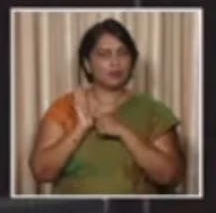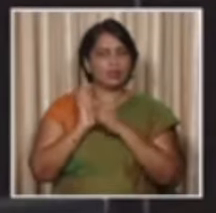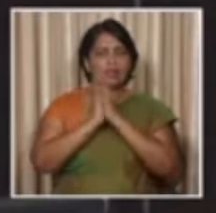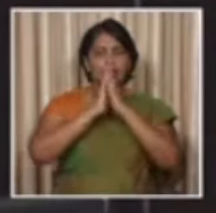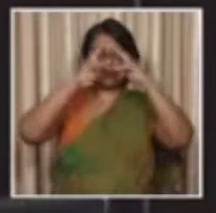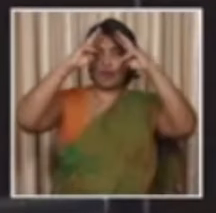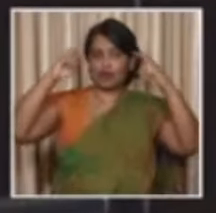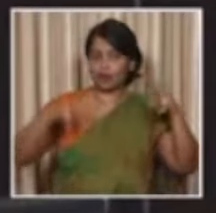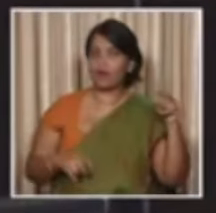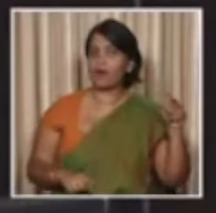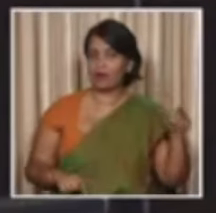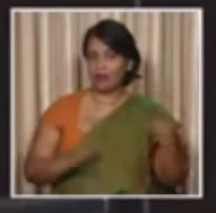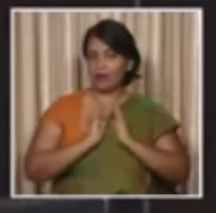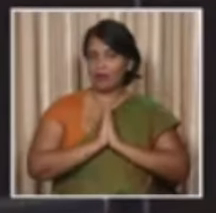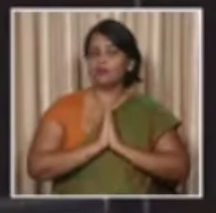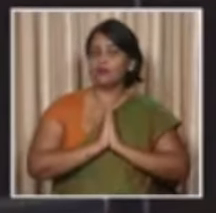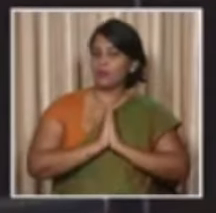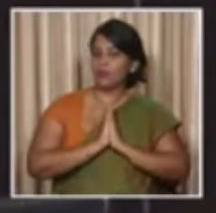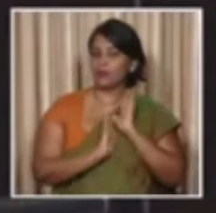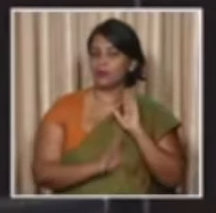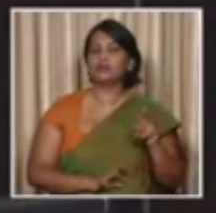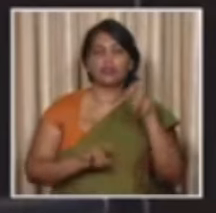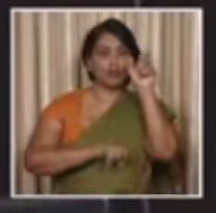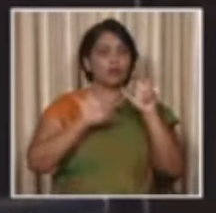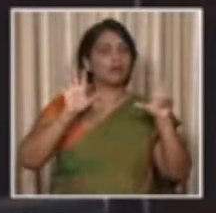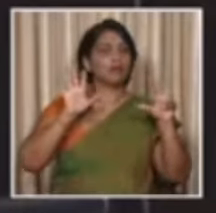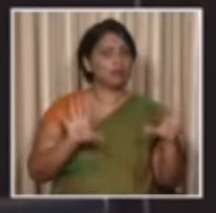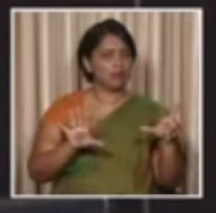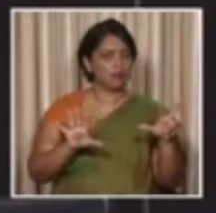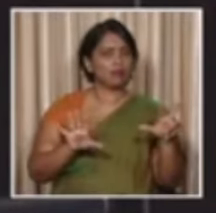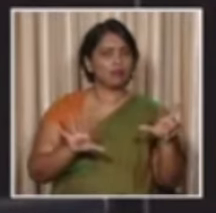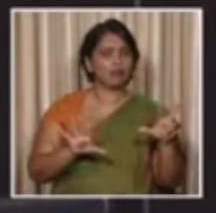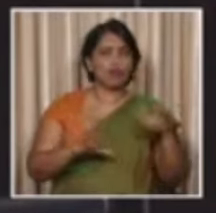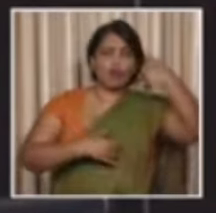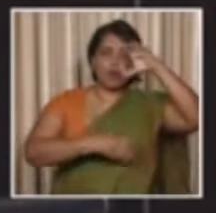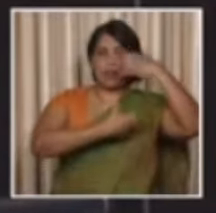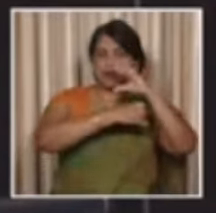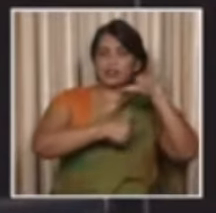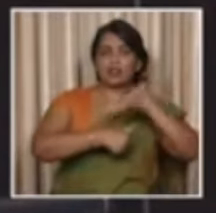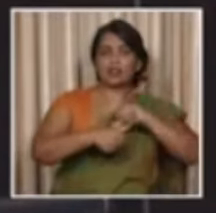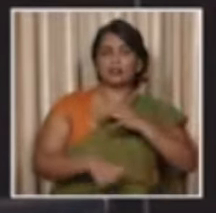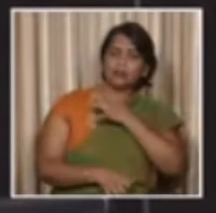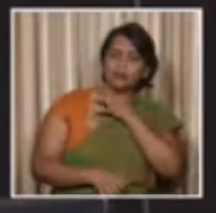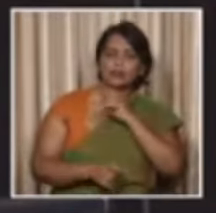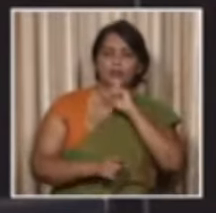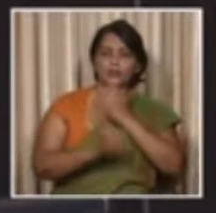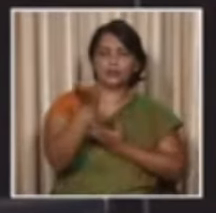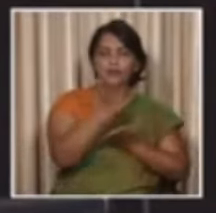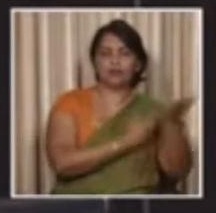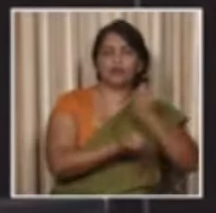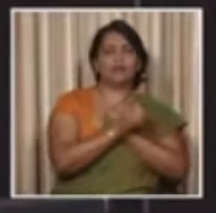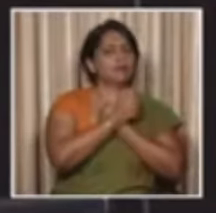गोविल बड़कनारी मले पूजा करपु अटदेन पुरावित आयतने बोरु नाड़ दाला अरस कर